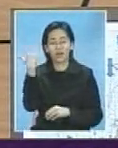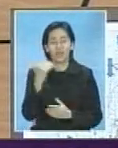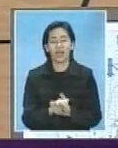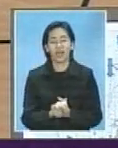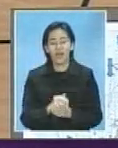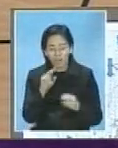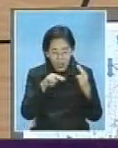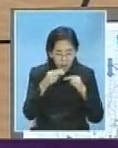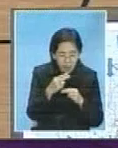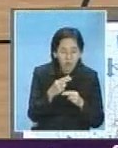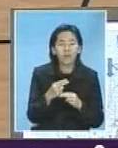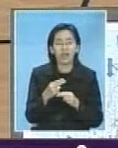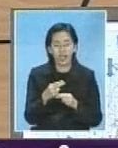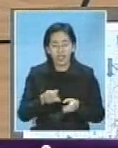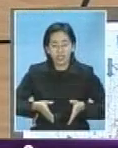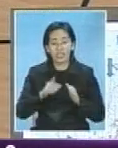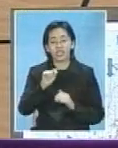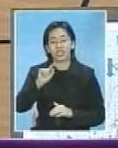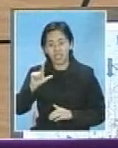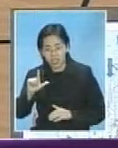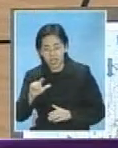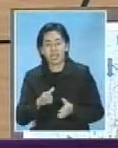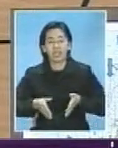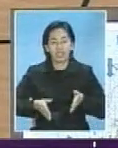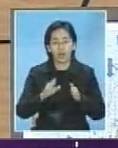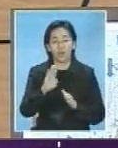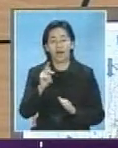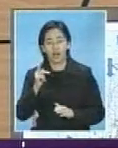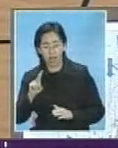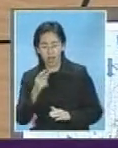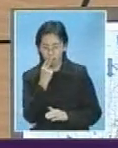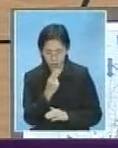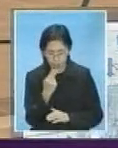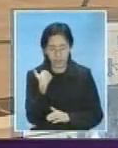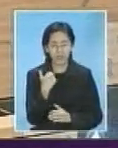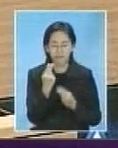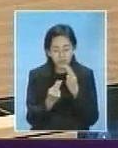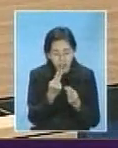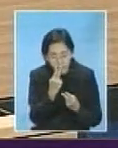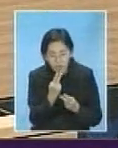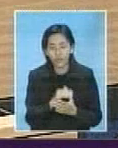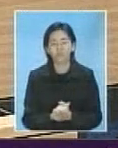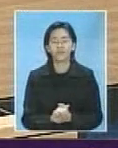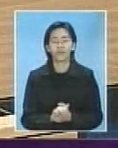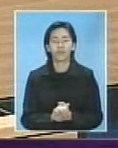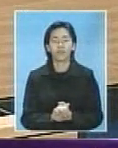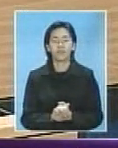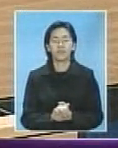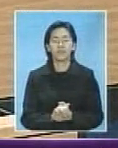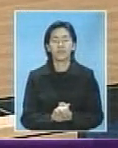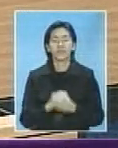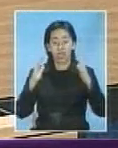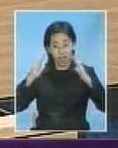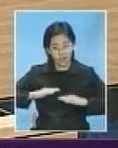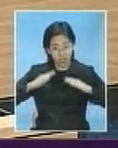ที่ทั้งในเขตตลิ่งชันและในเขตบริเวณบางแคและข้อได้จริงคือในวันดังกล่าวนั้นนี่นะครับในพื้นที่ฝั่ง